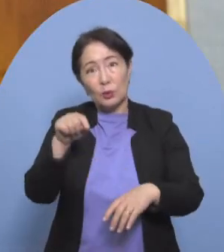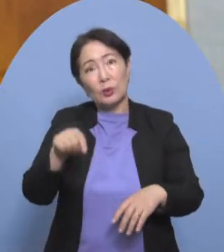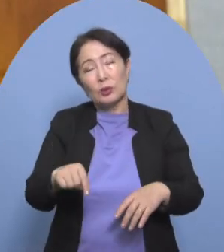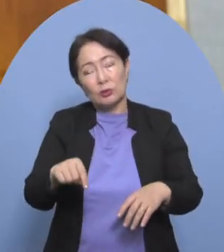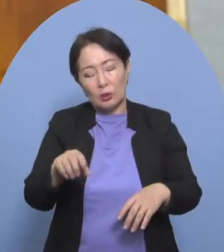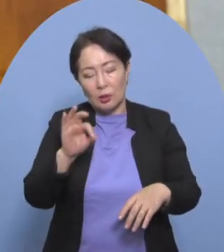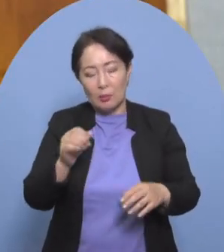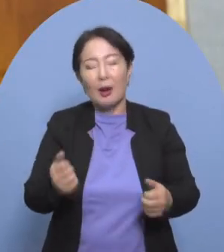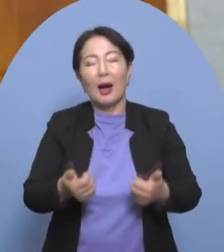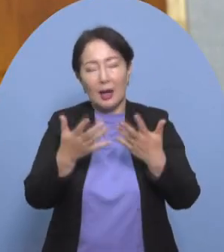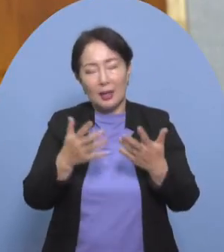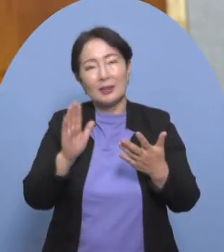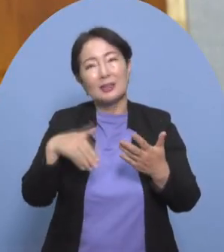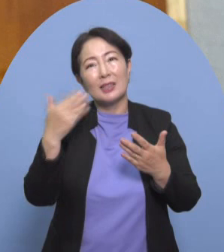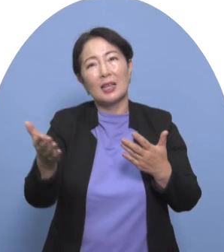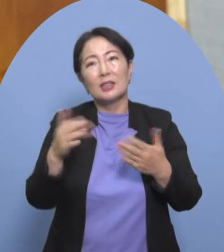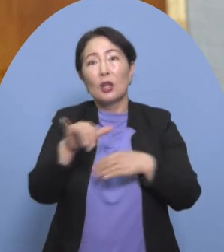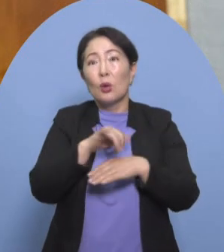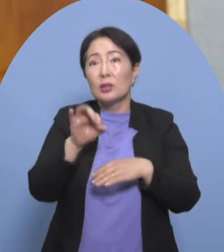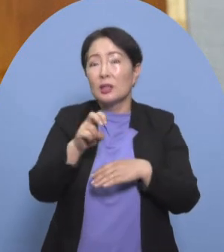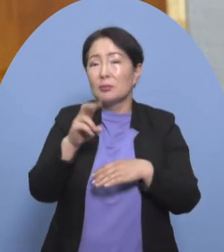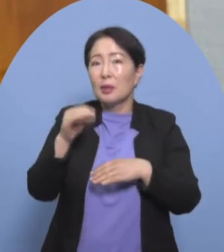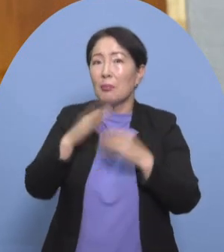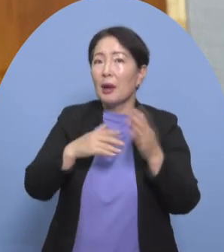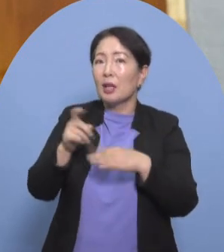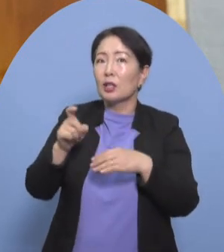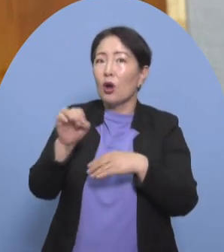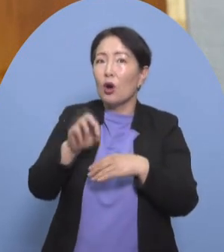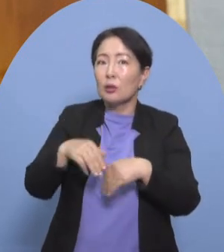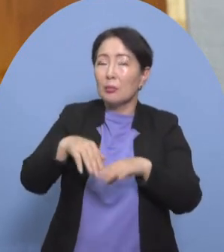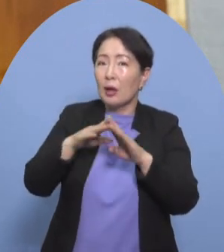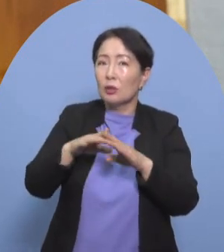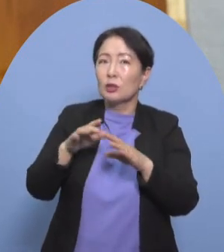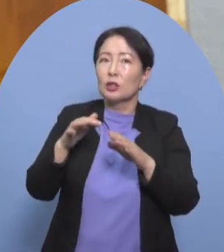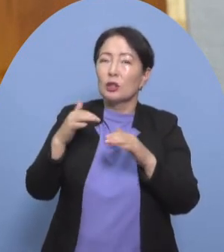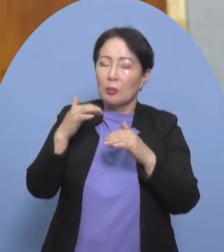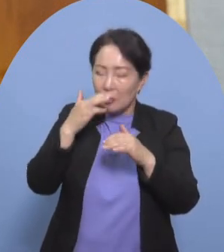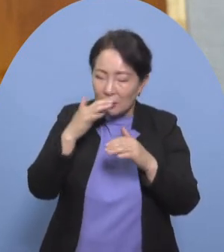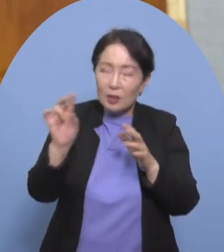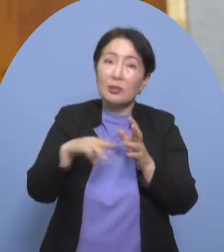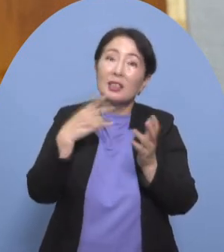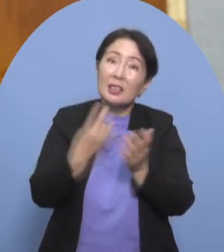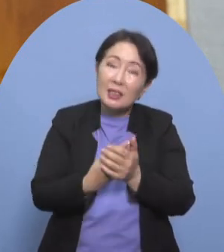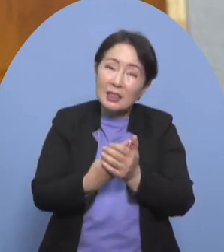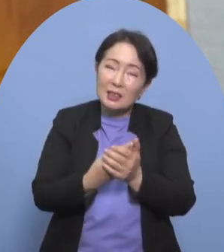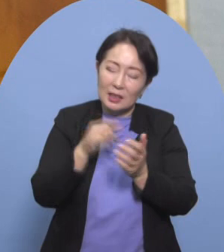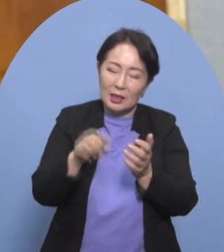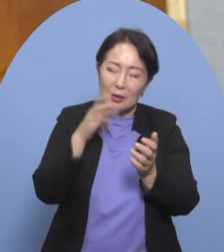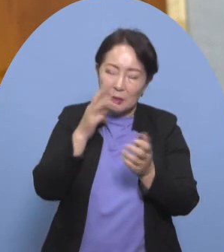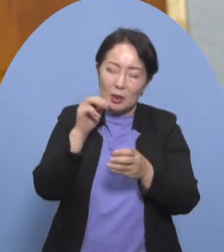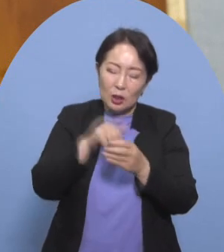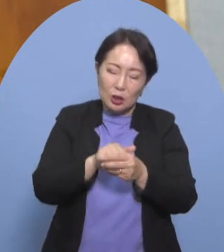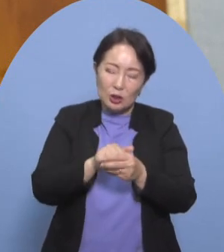За тэгэхээр үр дүн маань бол энэ ондоо бол багтаад гарчин. Цаашдаа бол улсын хэмжээнд бас энэ барилга хот байгуулалтын бас өгдөл мэдээллийг бас